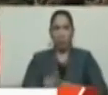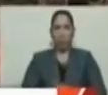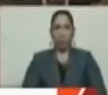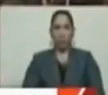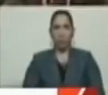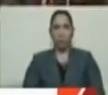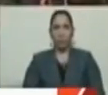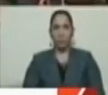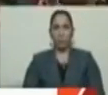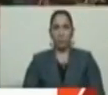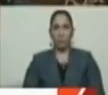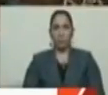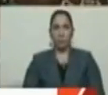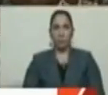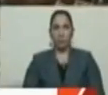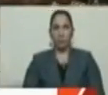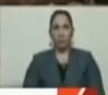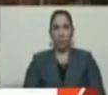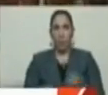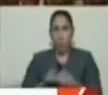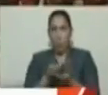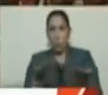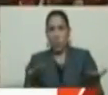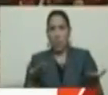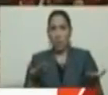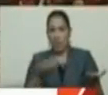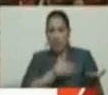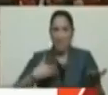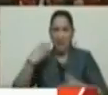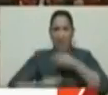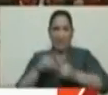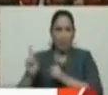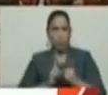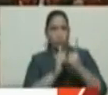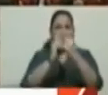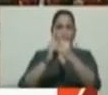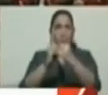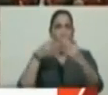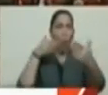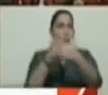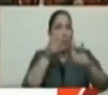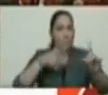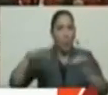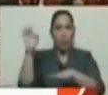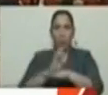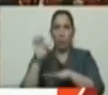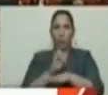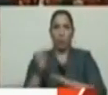يعني تعود مرة أخرى فنزويلا كحديقة خلفية تسير وراء واشنطن؟ سريعا لو سمحت.